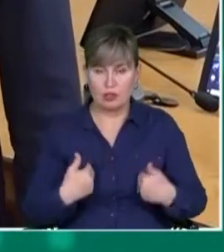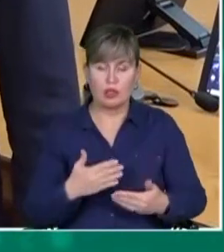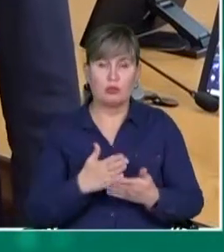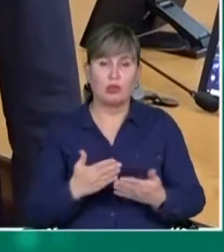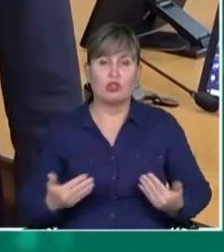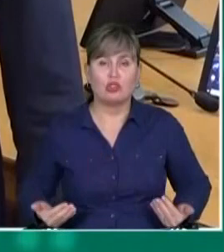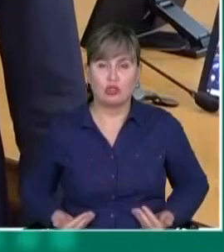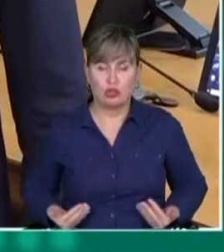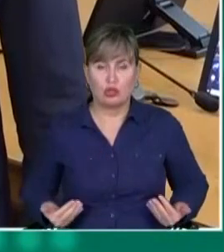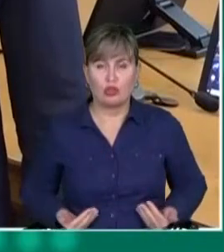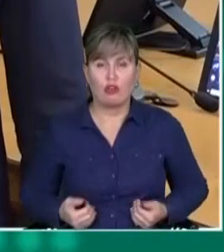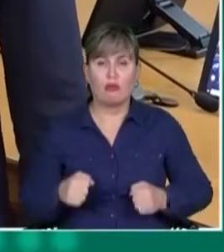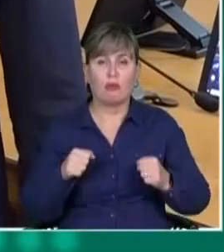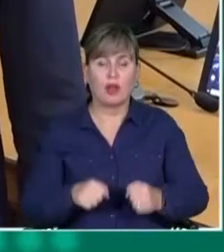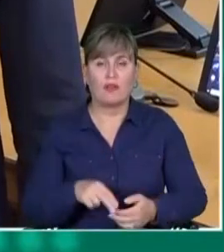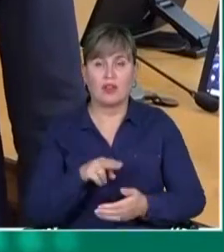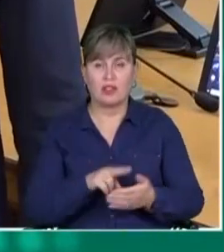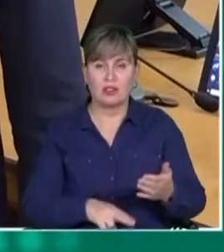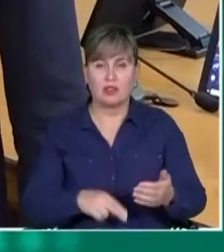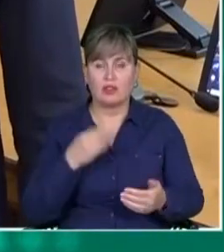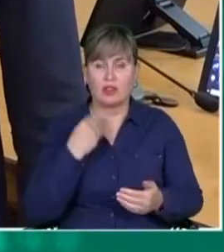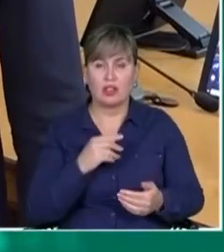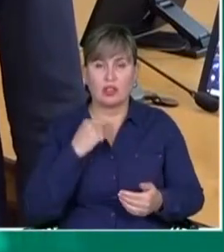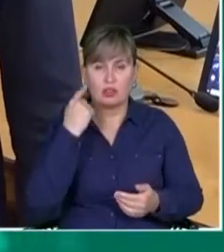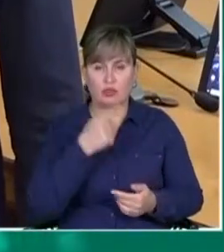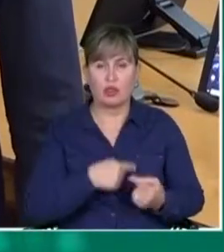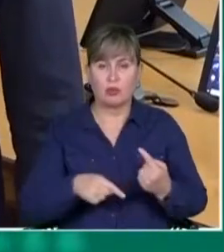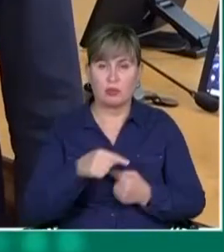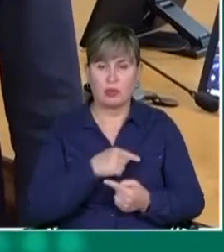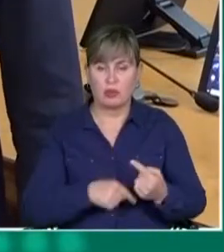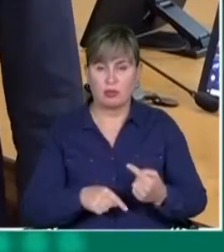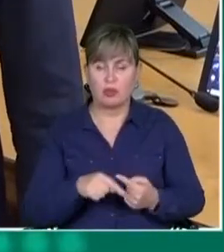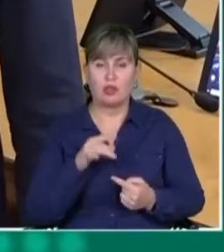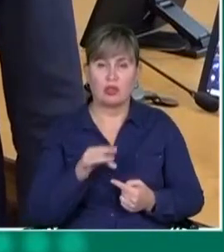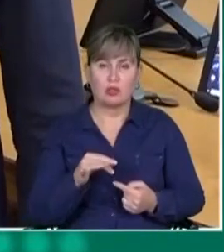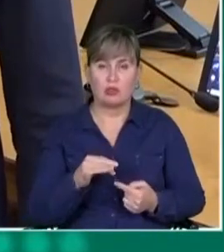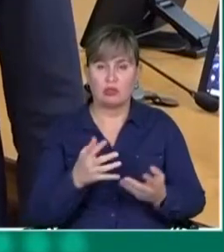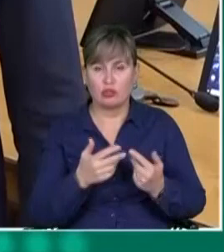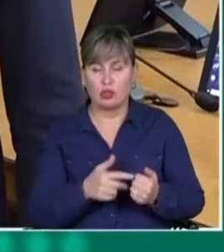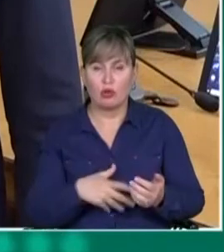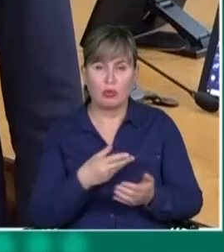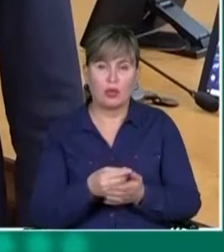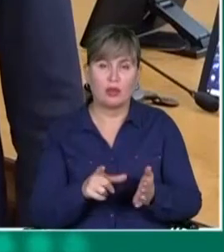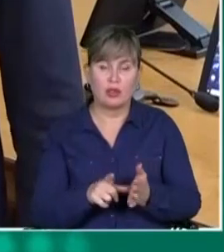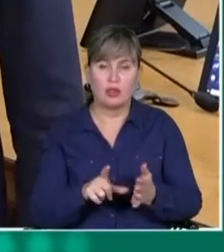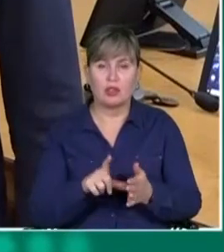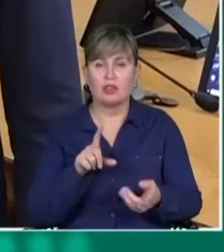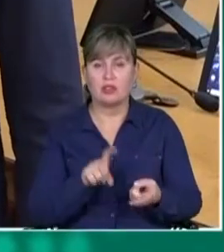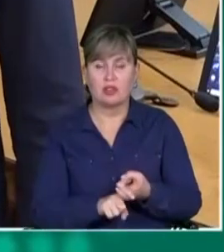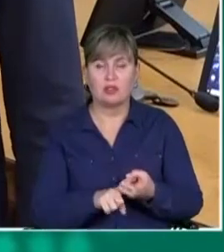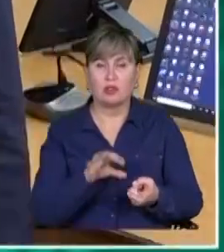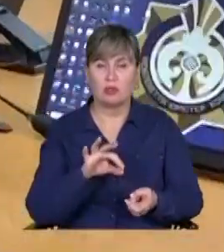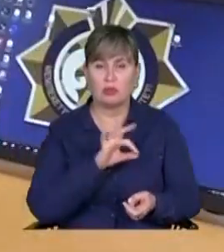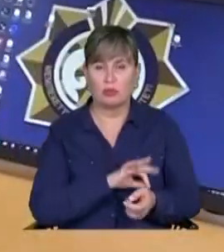жилье, вправе зарегистрироваться в качестве индивидуального предпринимателя, исчислять и уплачивать налоги в зависимости от